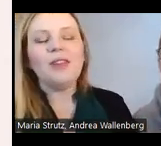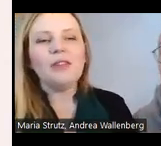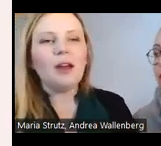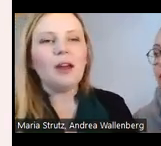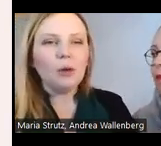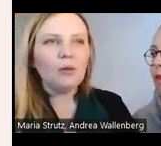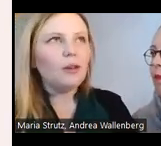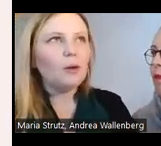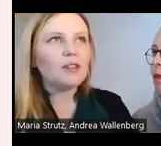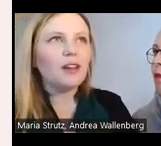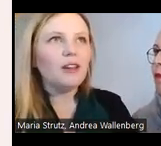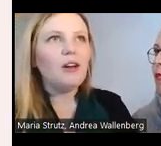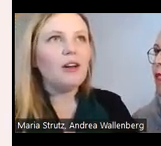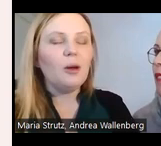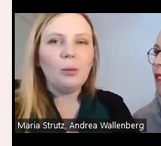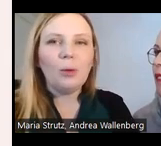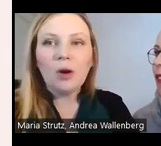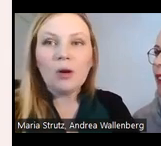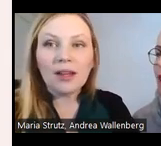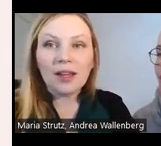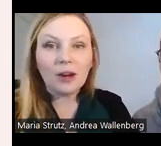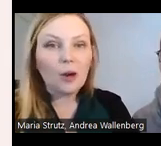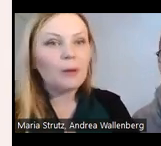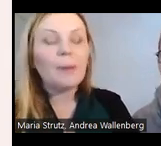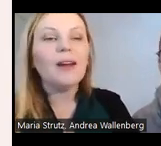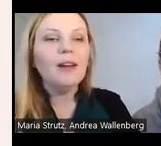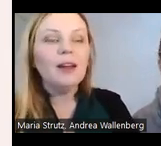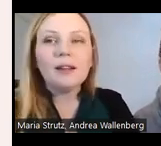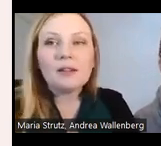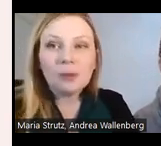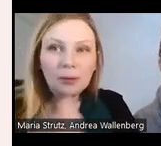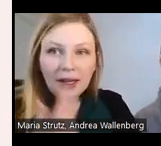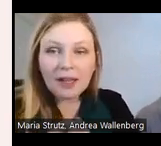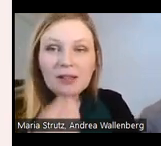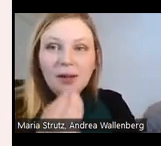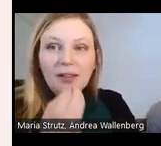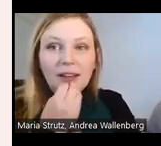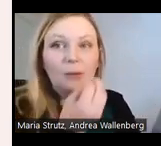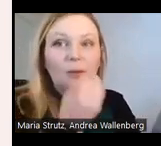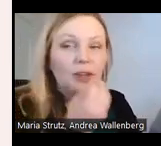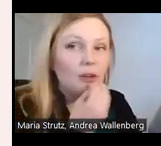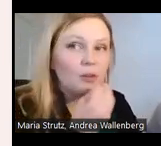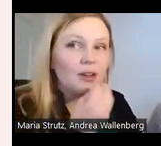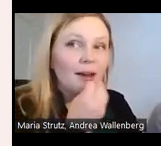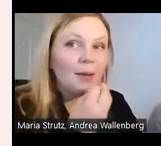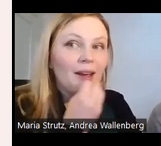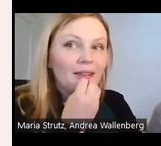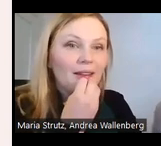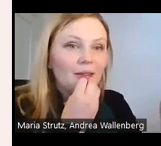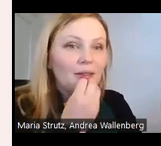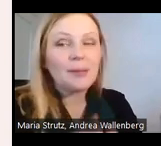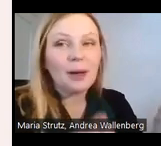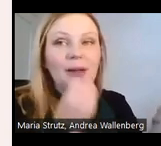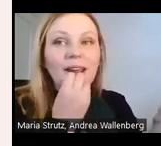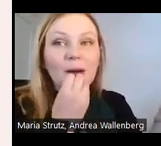hindras inte av så här, åh gud, vilket håll ska jag göra? Hur många gånger skulle jag upprepa det? Det är inte så noga, ni kanske såg Andrea, vi har gjort så här med